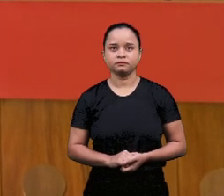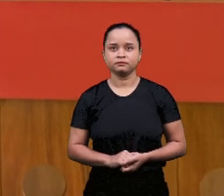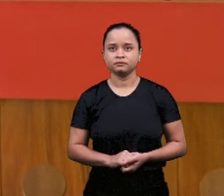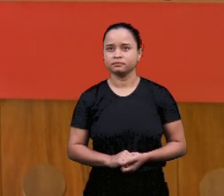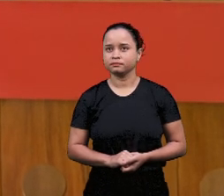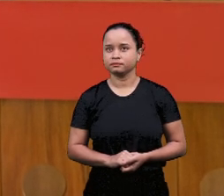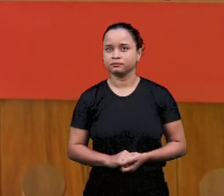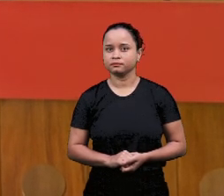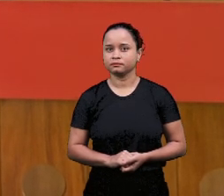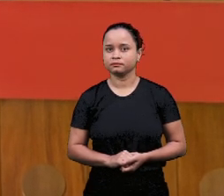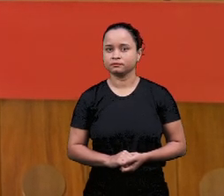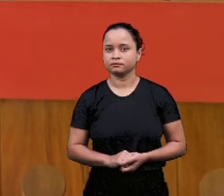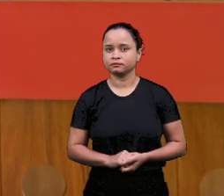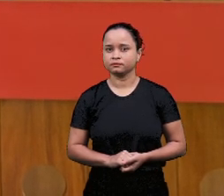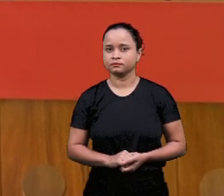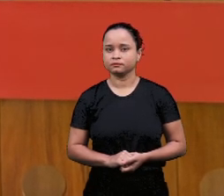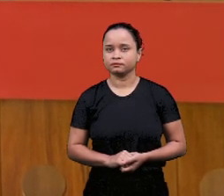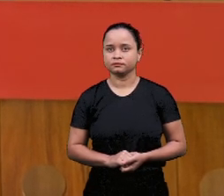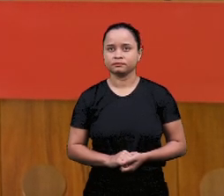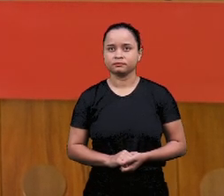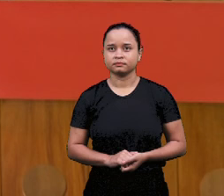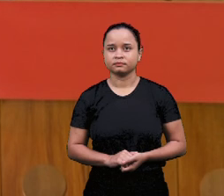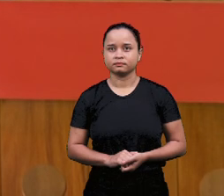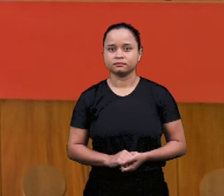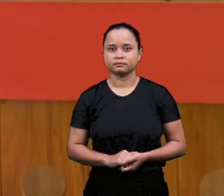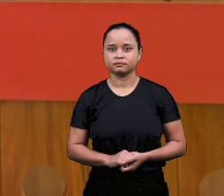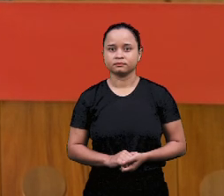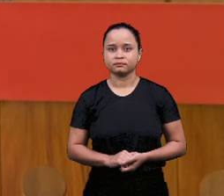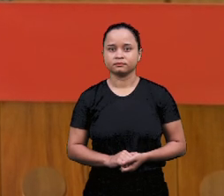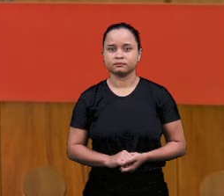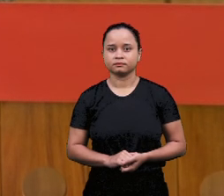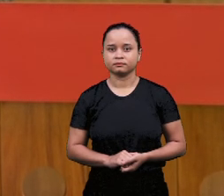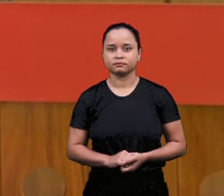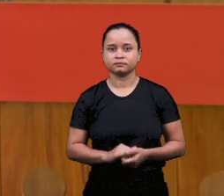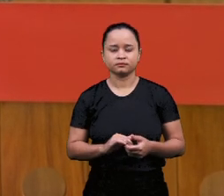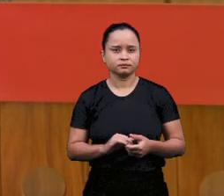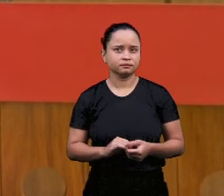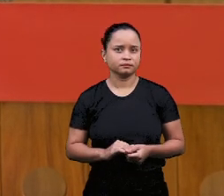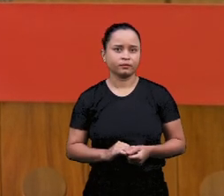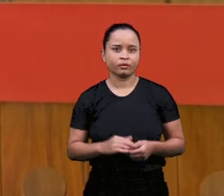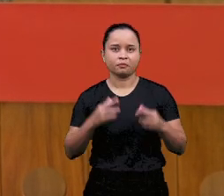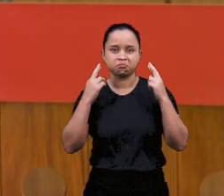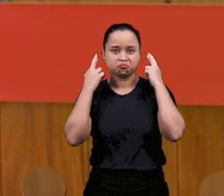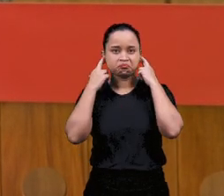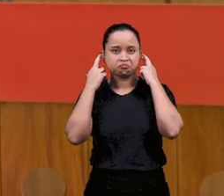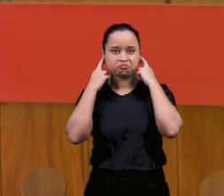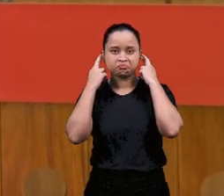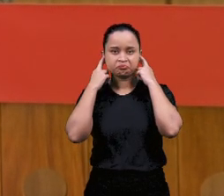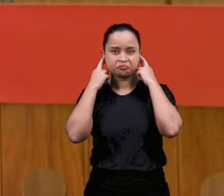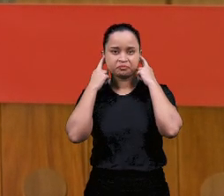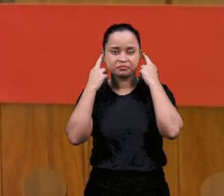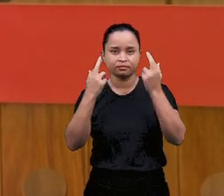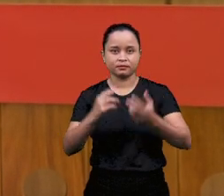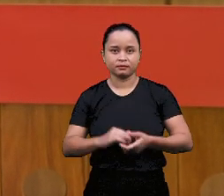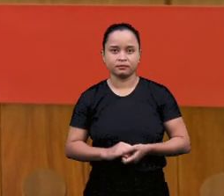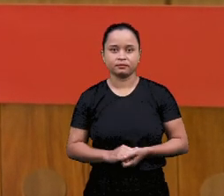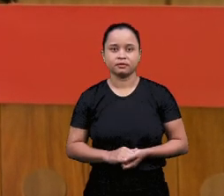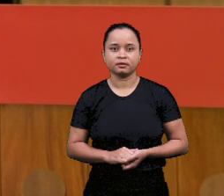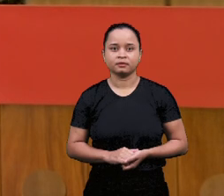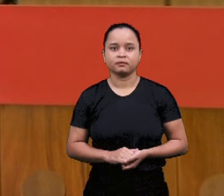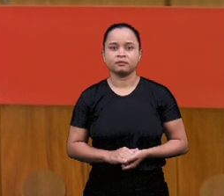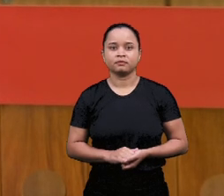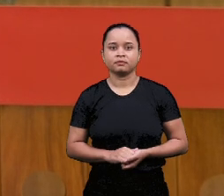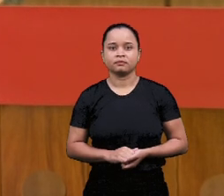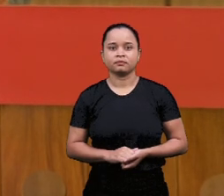Nous voulons partager avec nos frères et sœurs leur collaboration à propos de ce sujet. Et après, nous